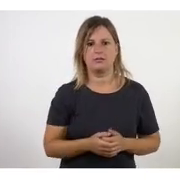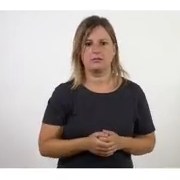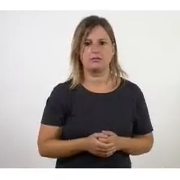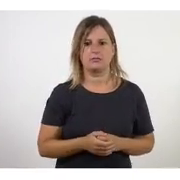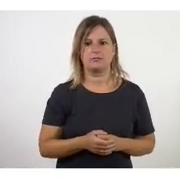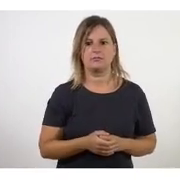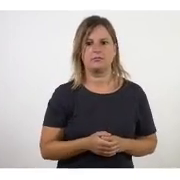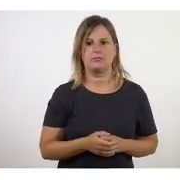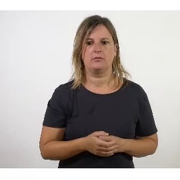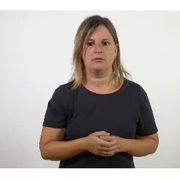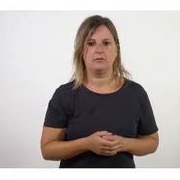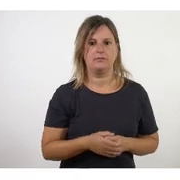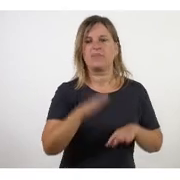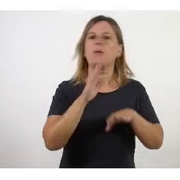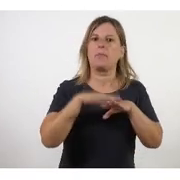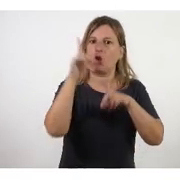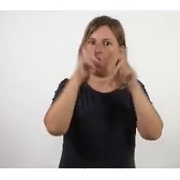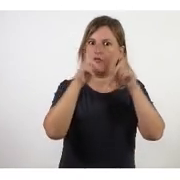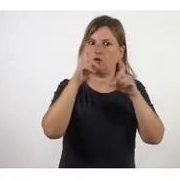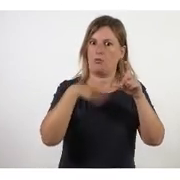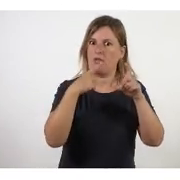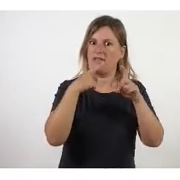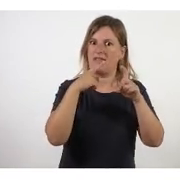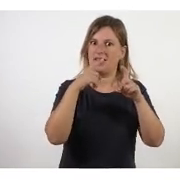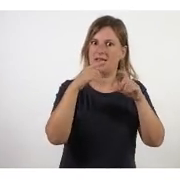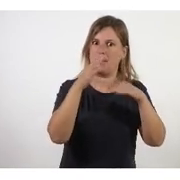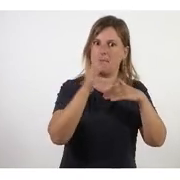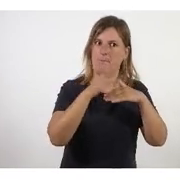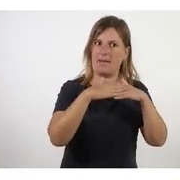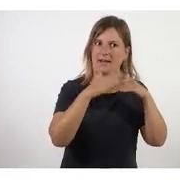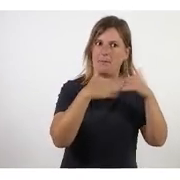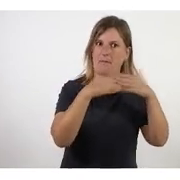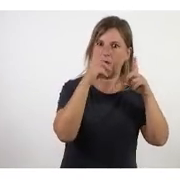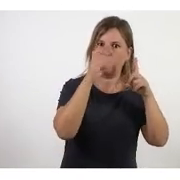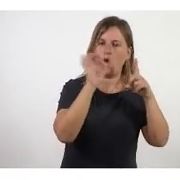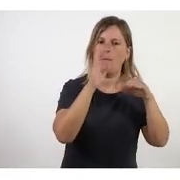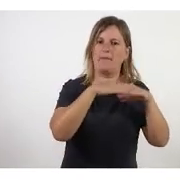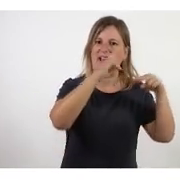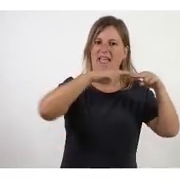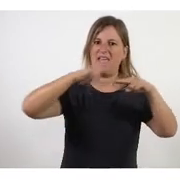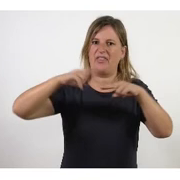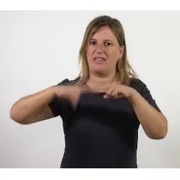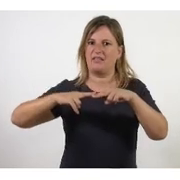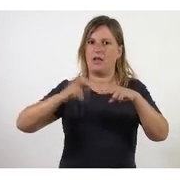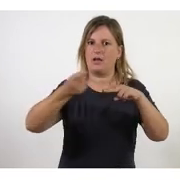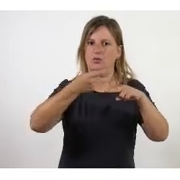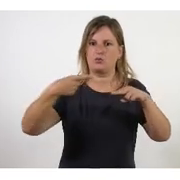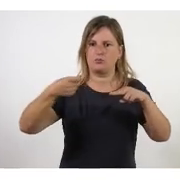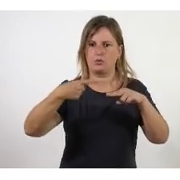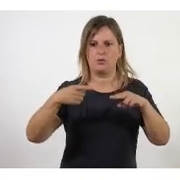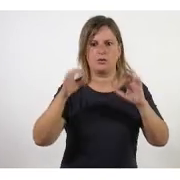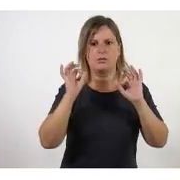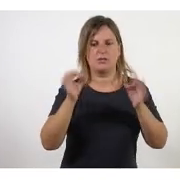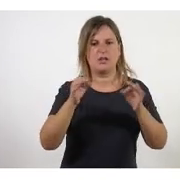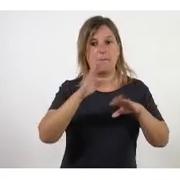Per fotografia entenc que és per fer les fotos. Deu ser, i per editar-les, potser afegir subtítols o sí, algunes...